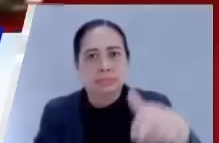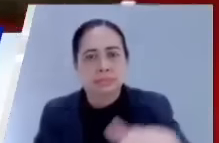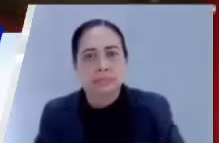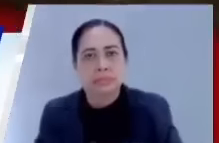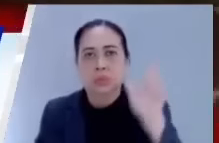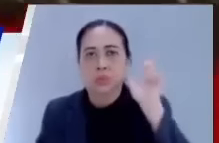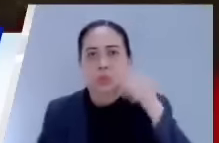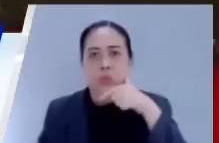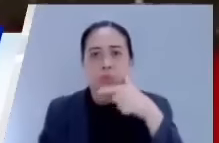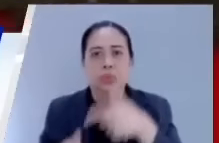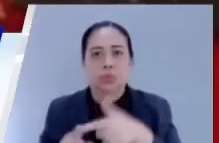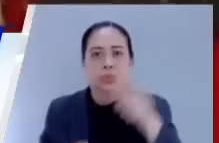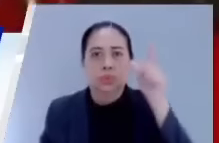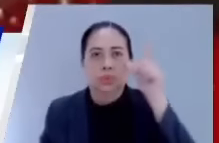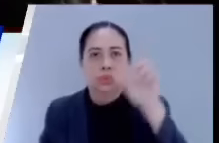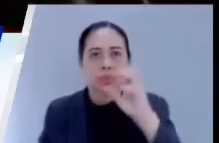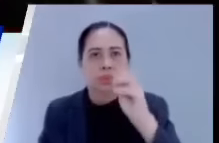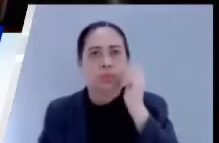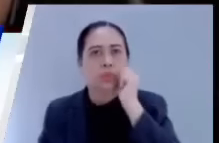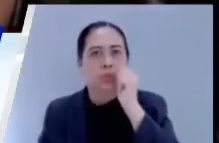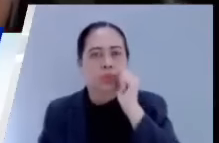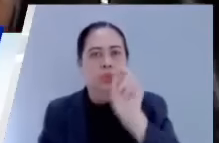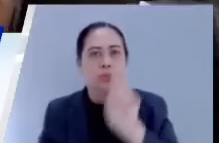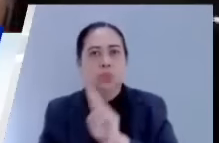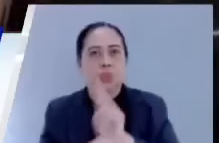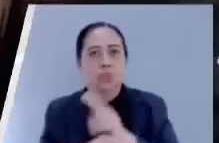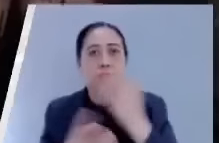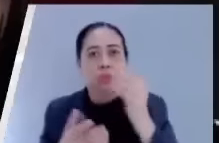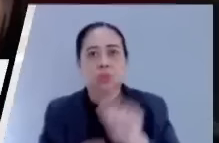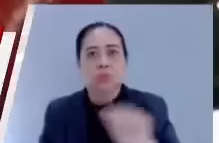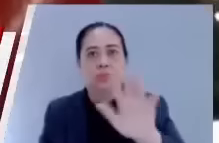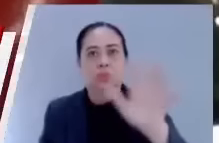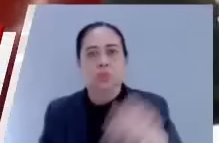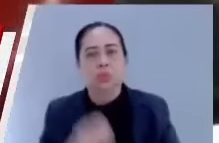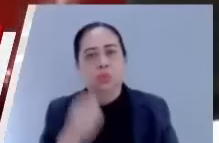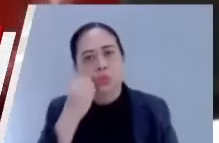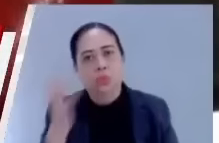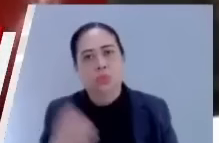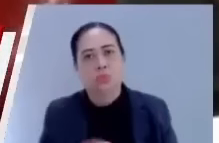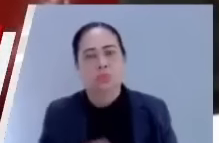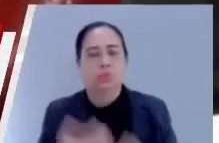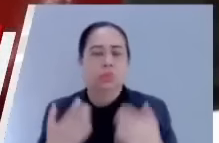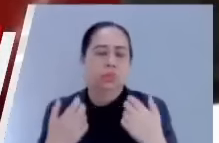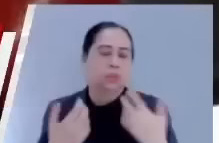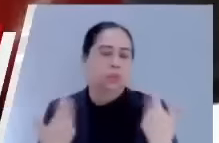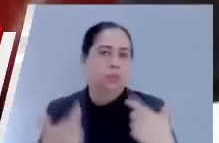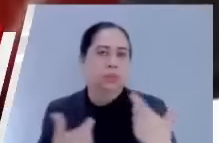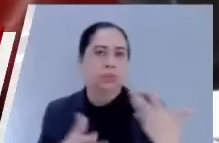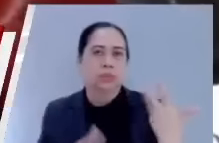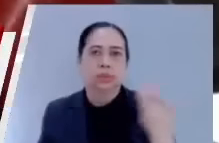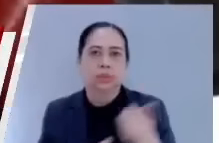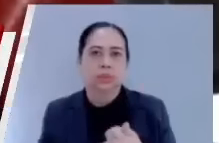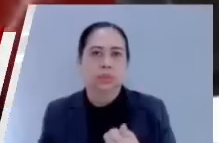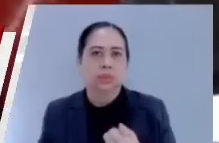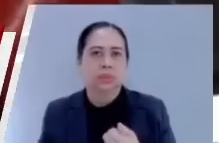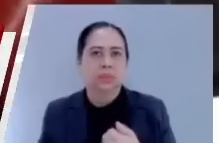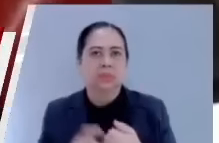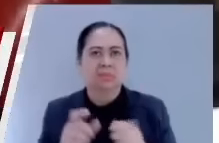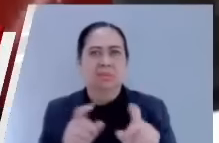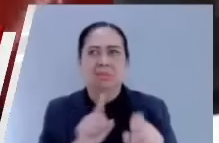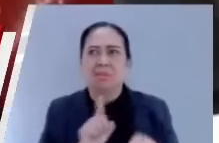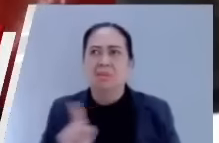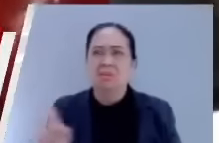Limuel, ito ang dinaraanan dahil sa Antipolo siya umuwi. Malaki pong epekto kasi ang layo po ng iikutin kung galing pa po